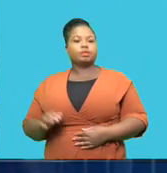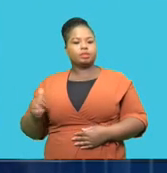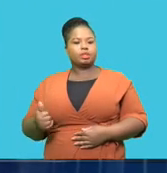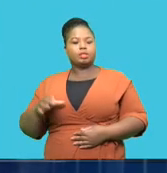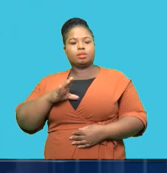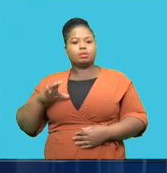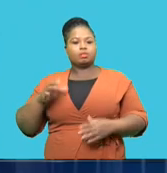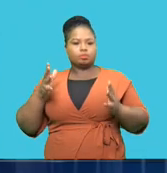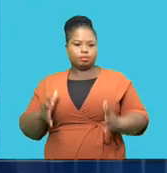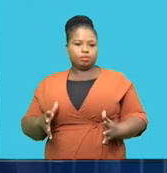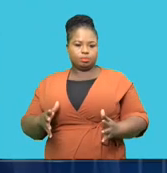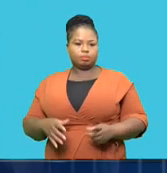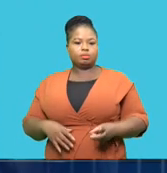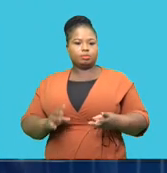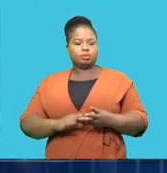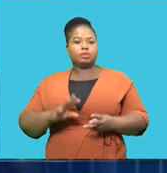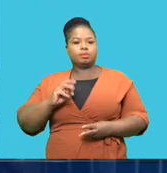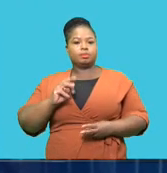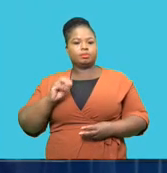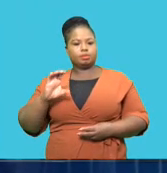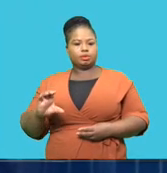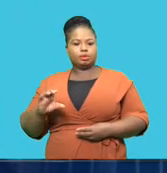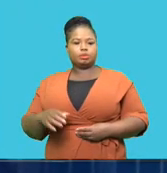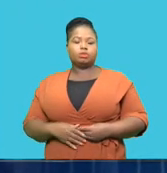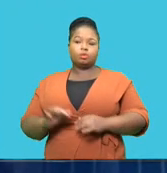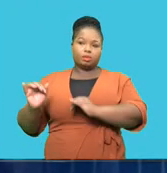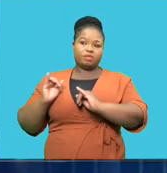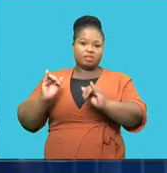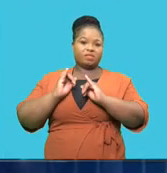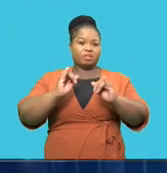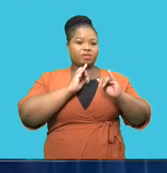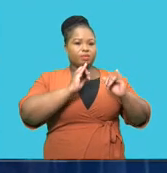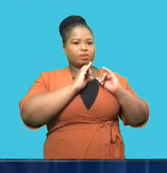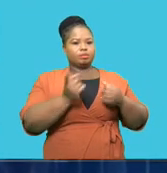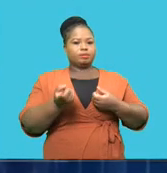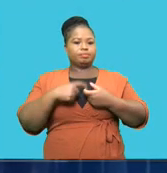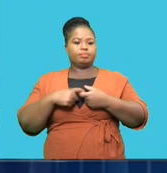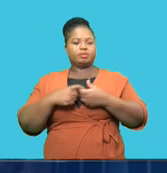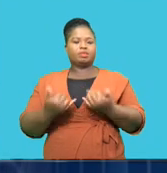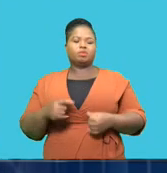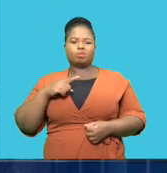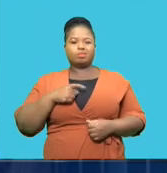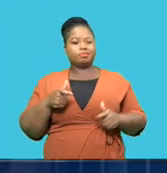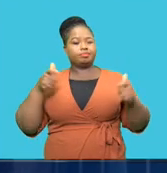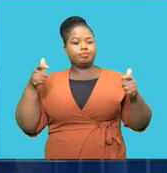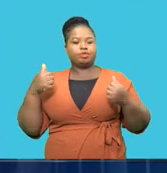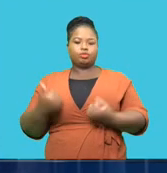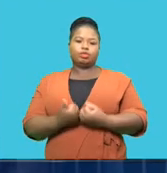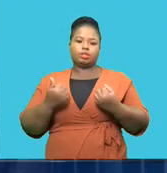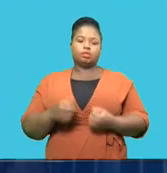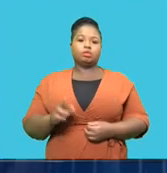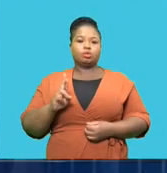nama councillors plus nama MMCs siyasaba invite ukuthi babe khona phakathi kuyo lenda. Sine challenge enkulu